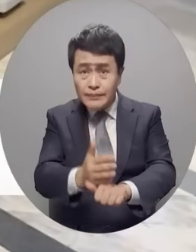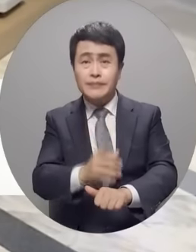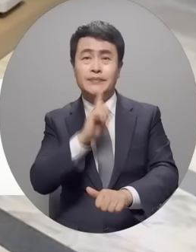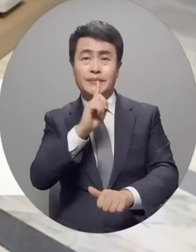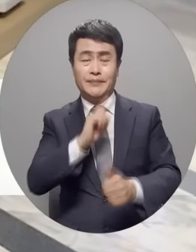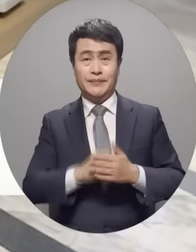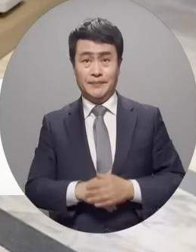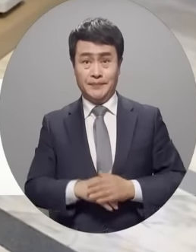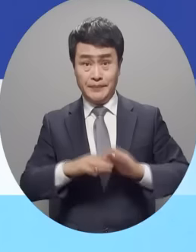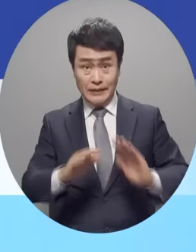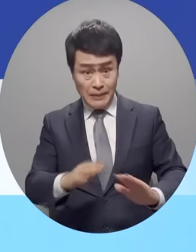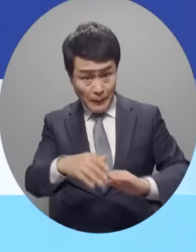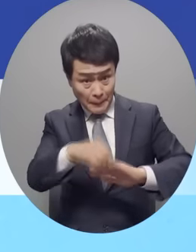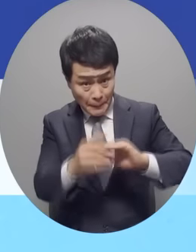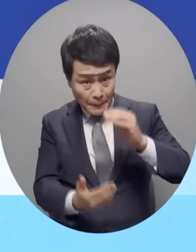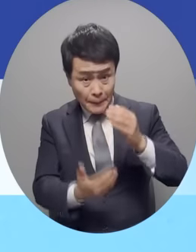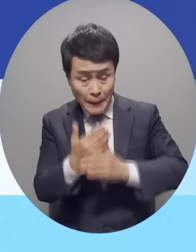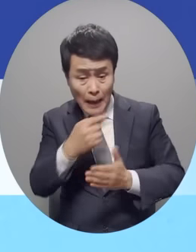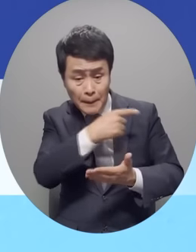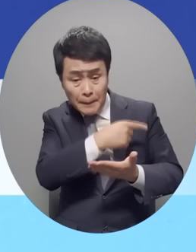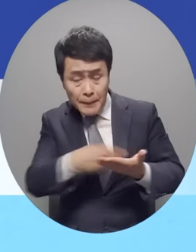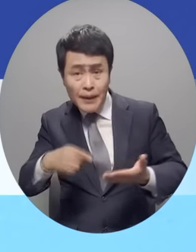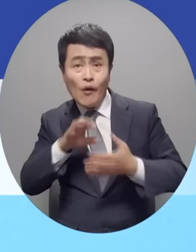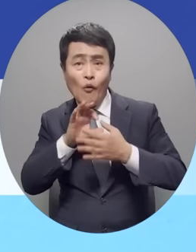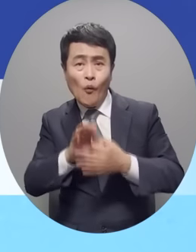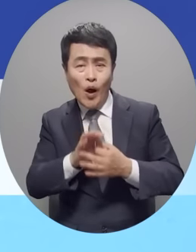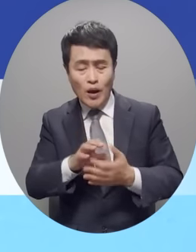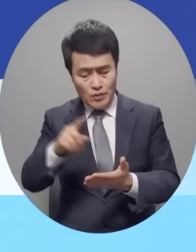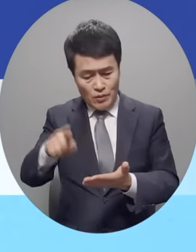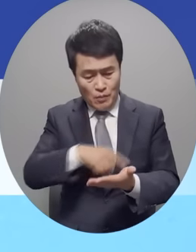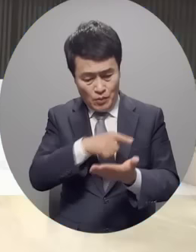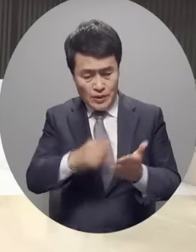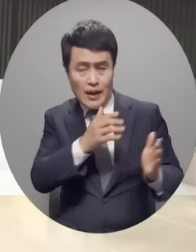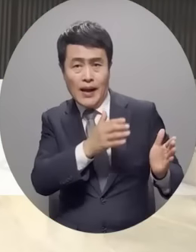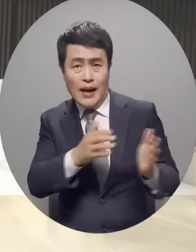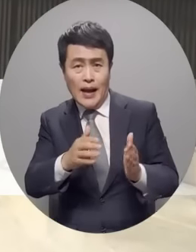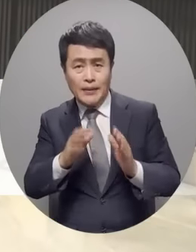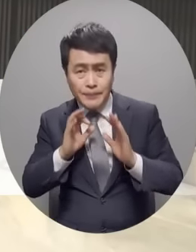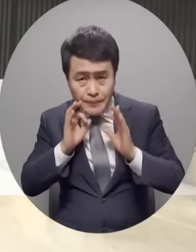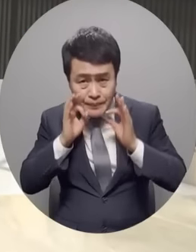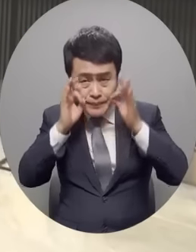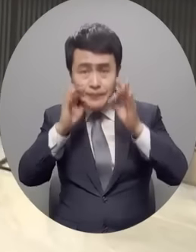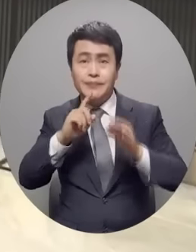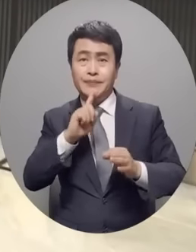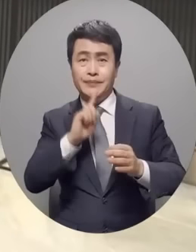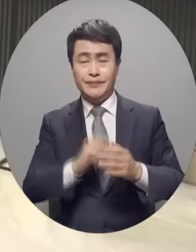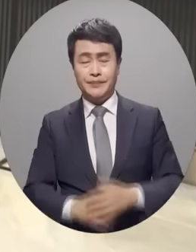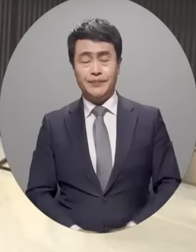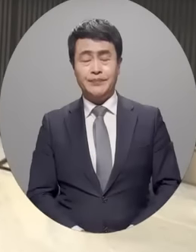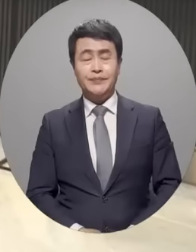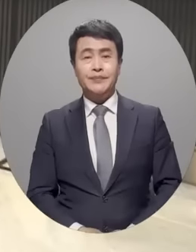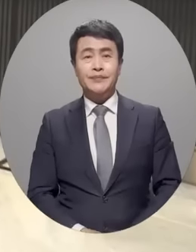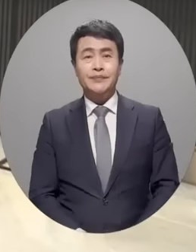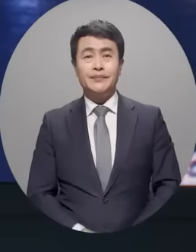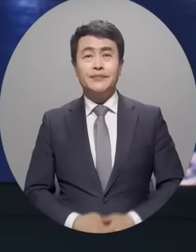사과드린다며 이번 장애로 발생한 피해에 대해서는 보상안 마련해 최선을 다하겠다고 밝혔습니다.